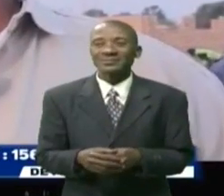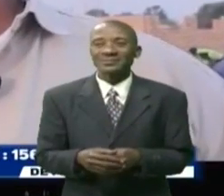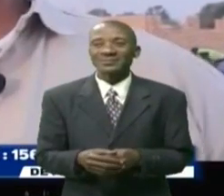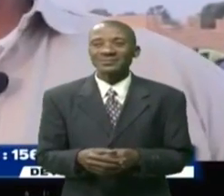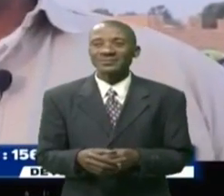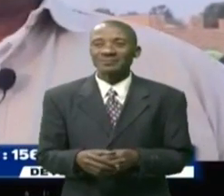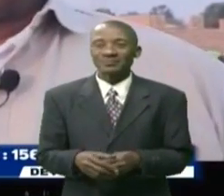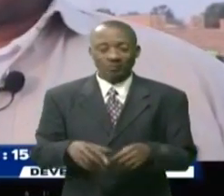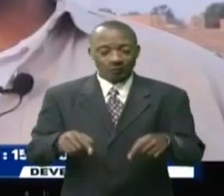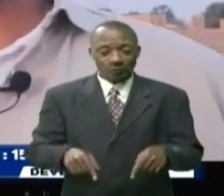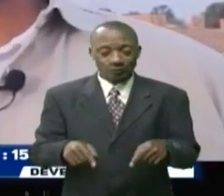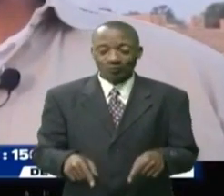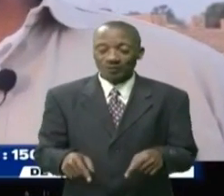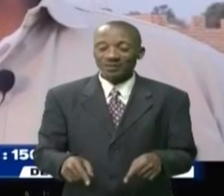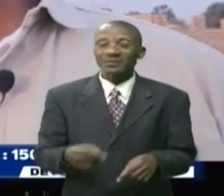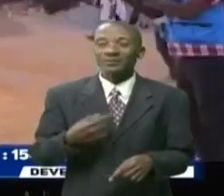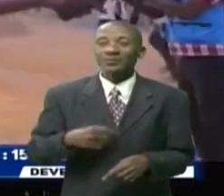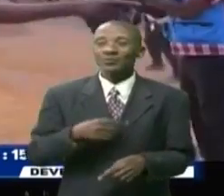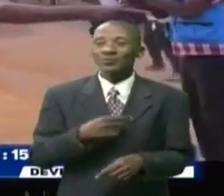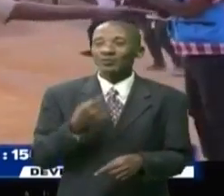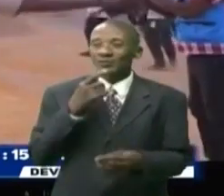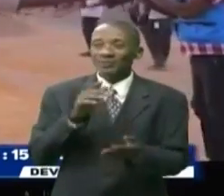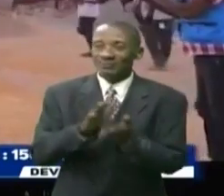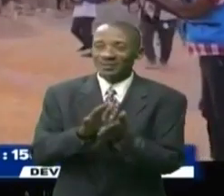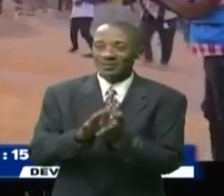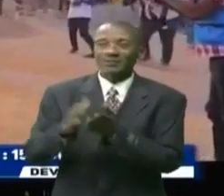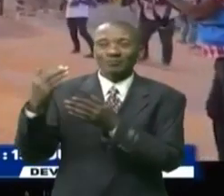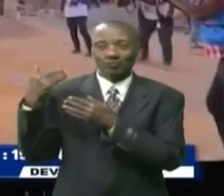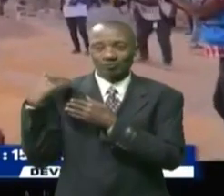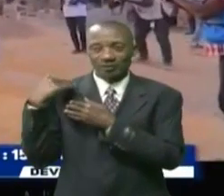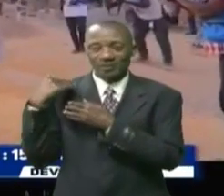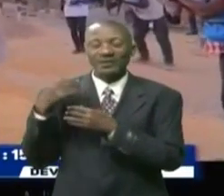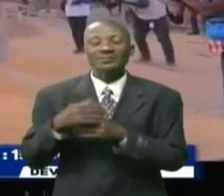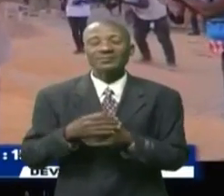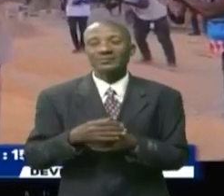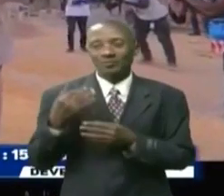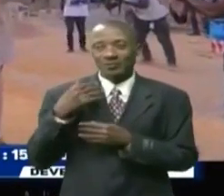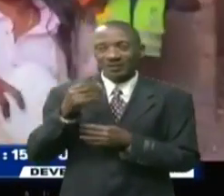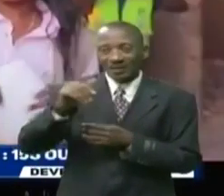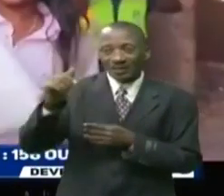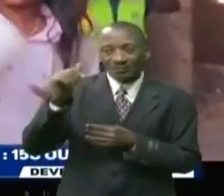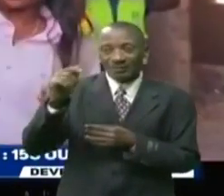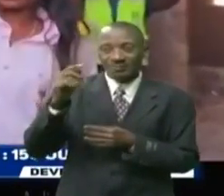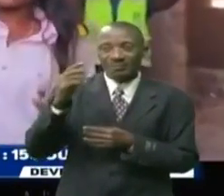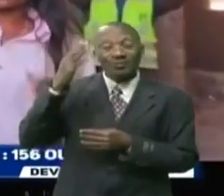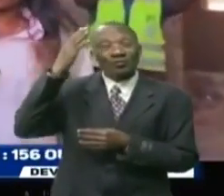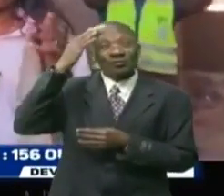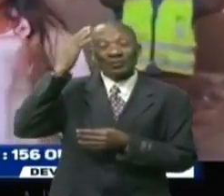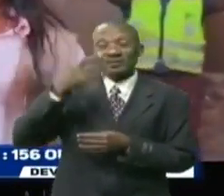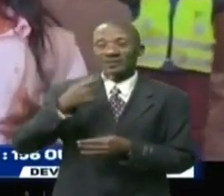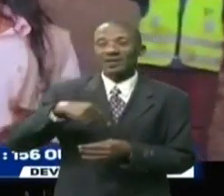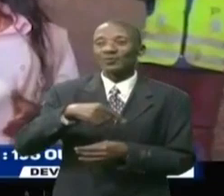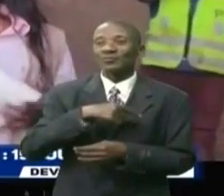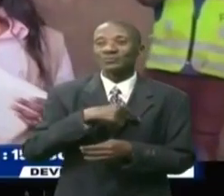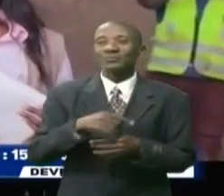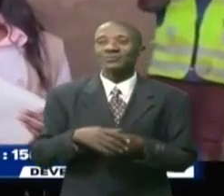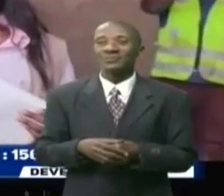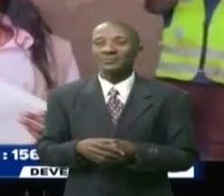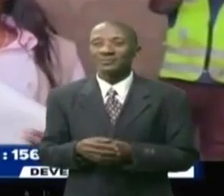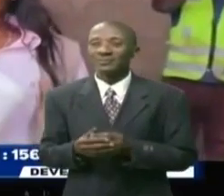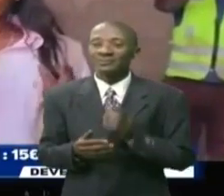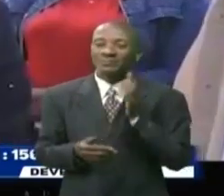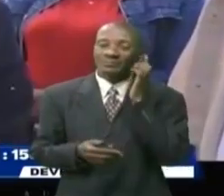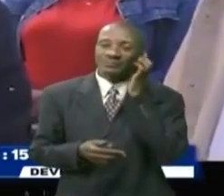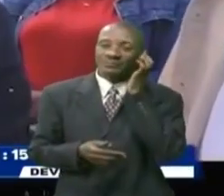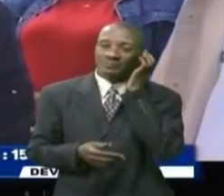156 ouvrages réceptionnés. Cette descente a permis à la patronne du plan de faire des vérifications. Ça m'a permis aussi